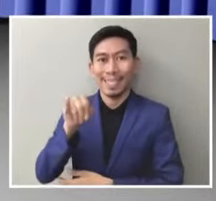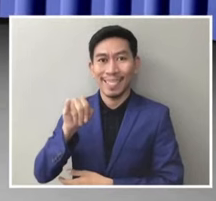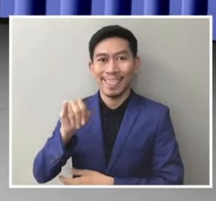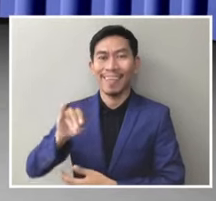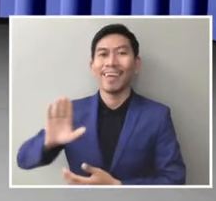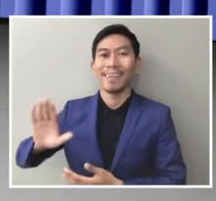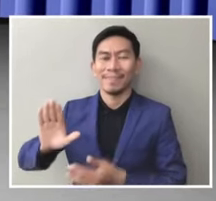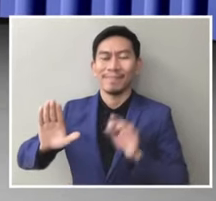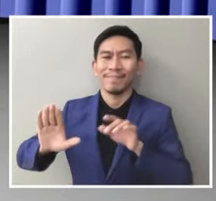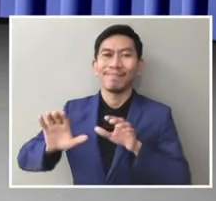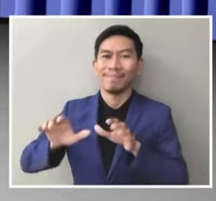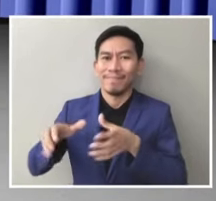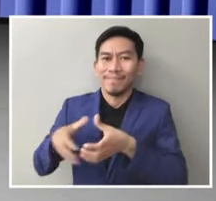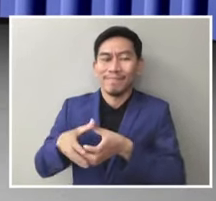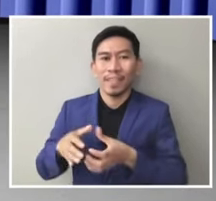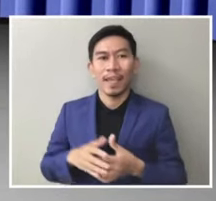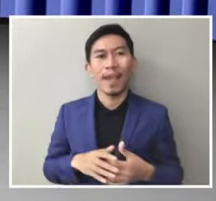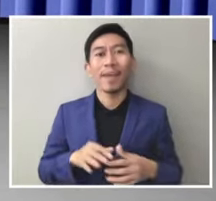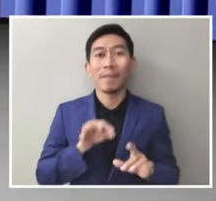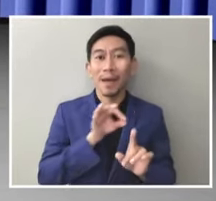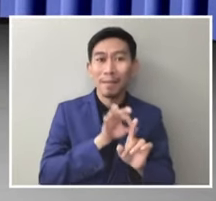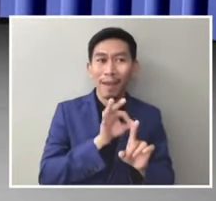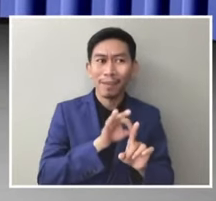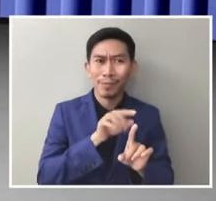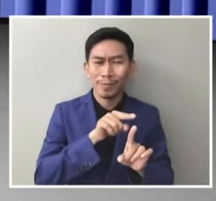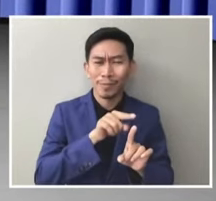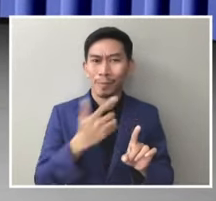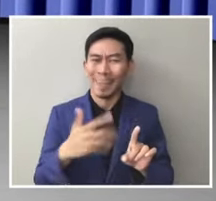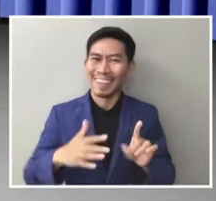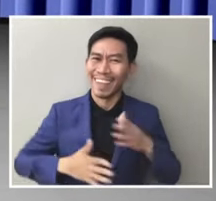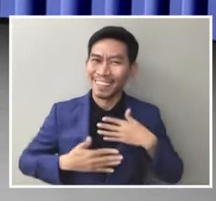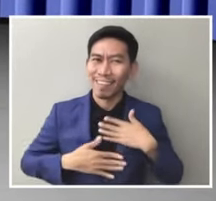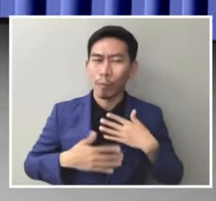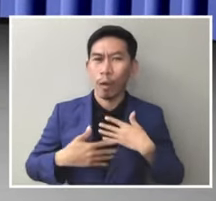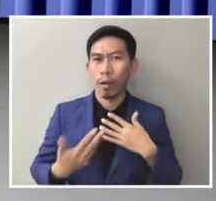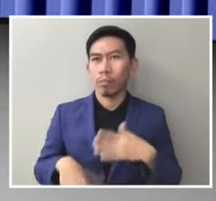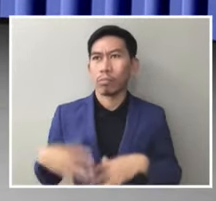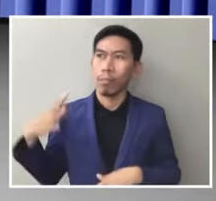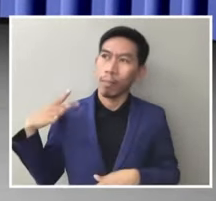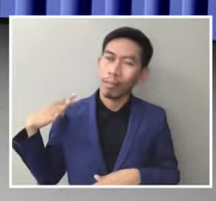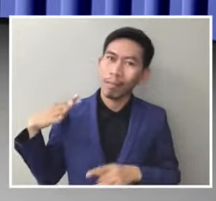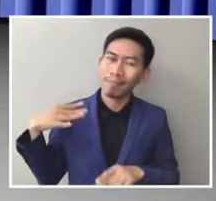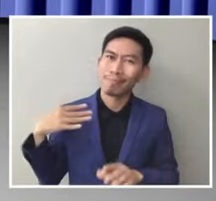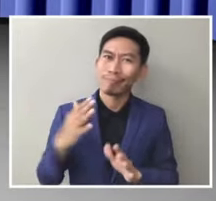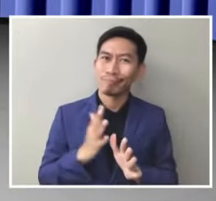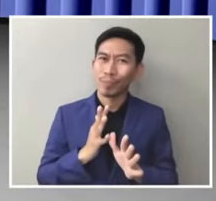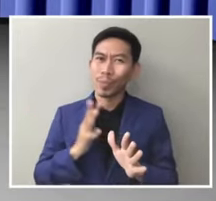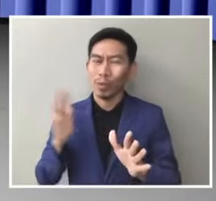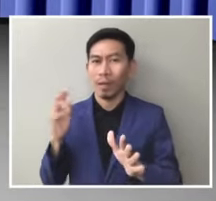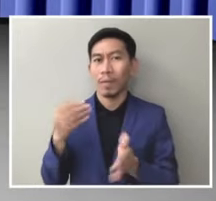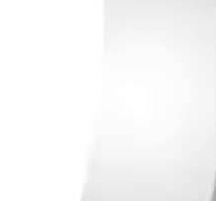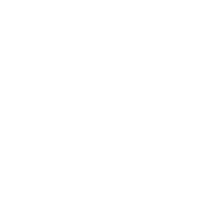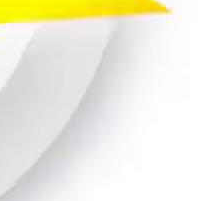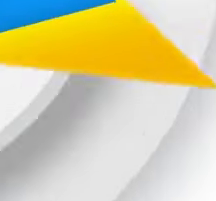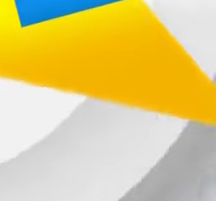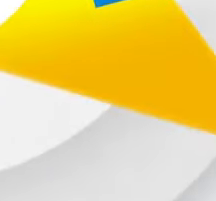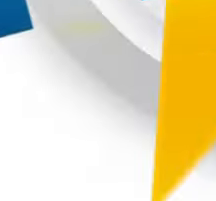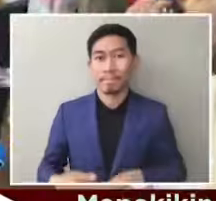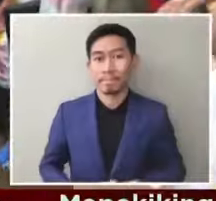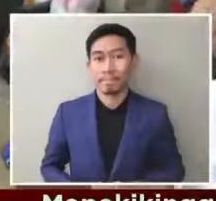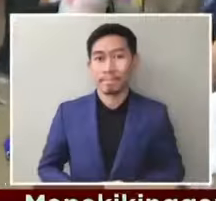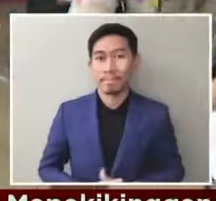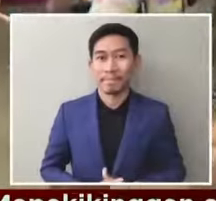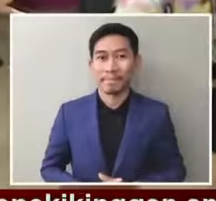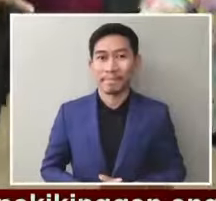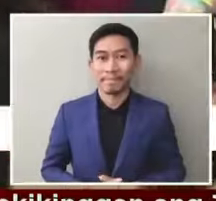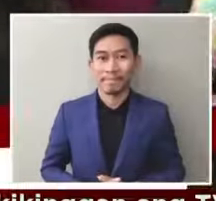o blooms na ilang araw na pumila, makabili lang ng ticket. Nagpapatrol, MJ Felipe.